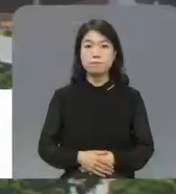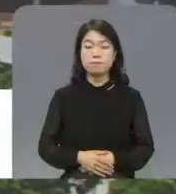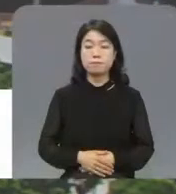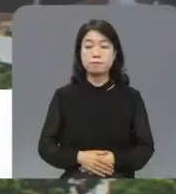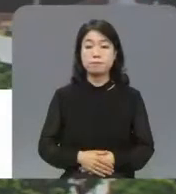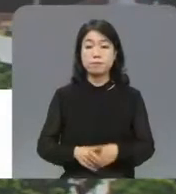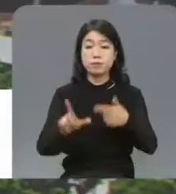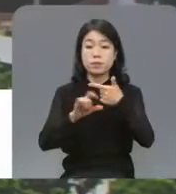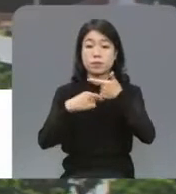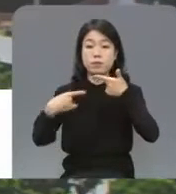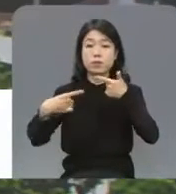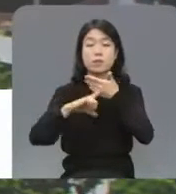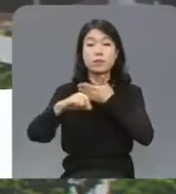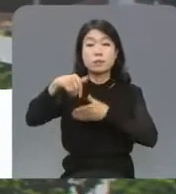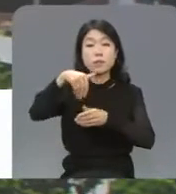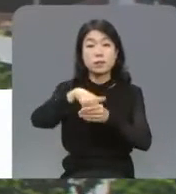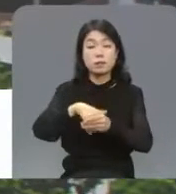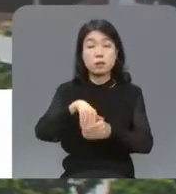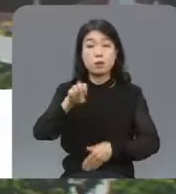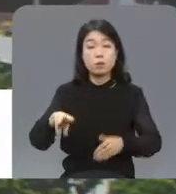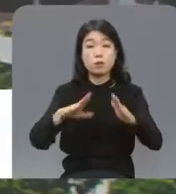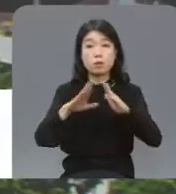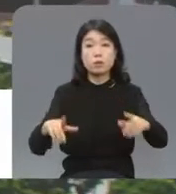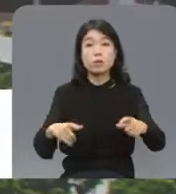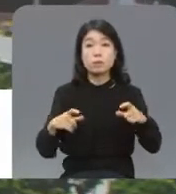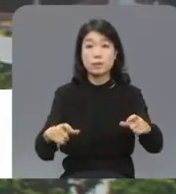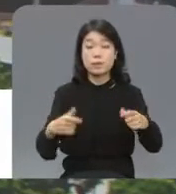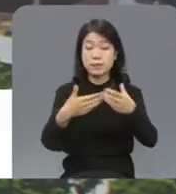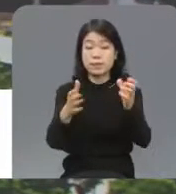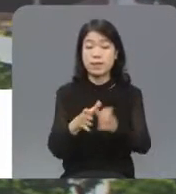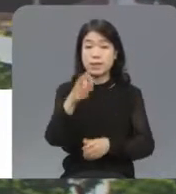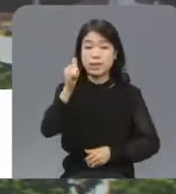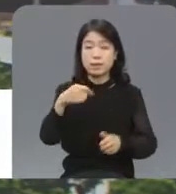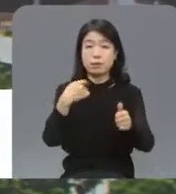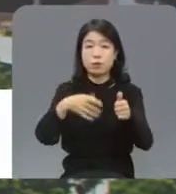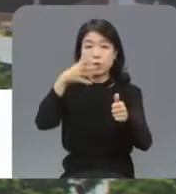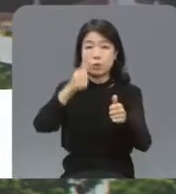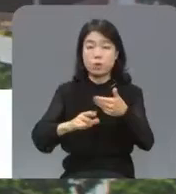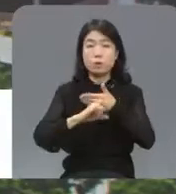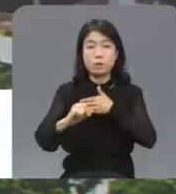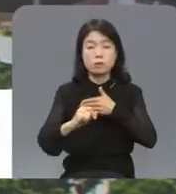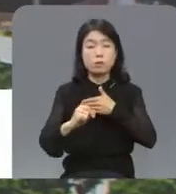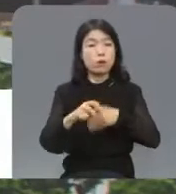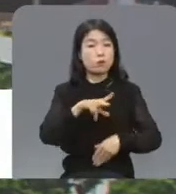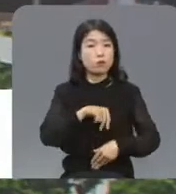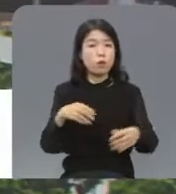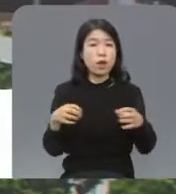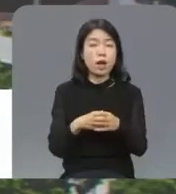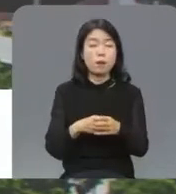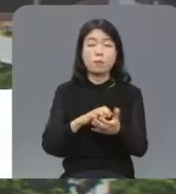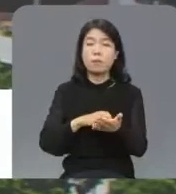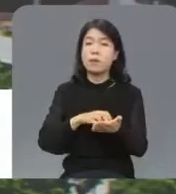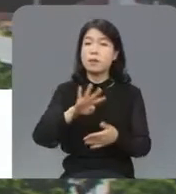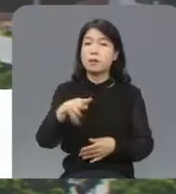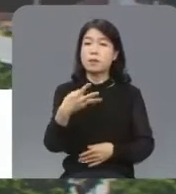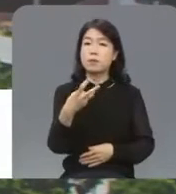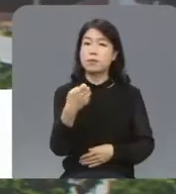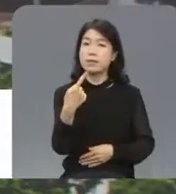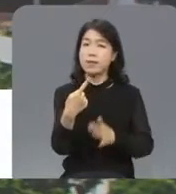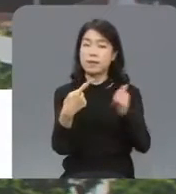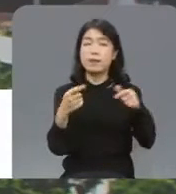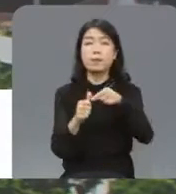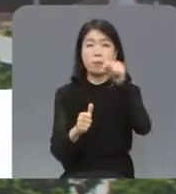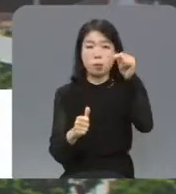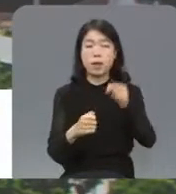오늘은 6.1 지방선거, 광주와 전남 지역에서는 단체장과 교육감, 지방의원을 합쳐서 모두 431명을